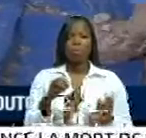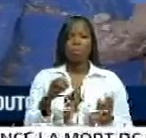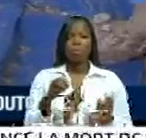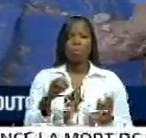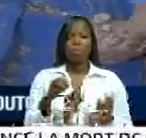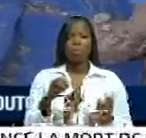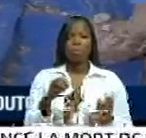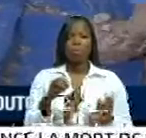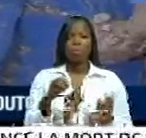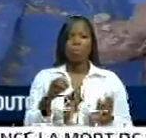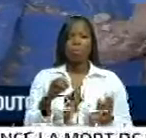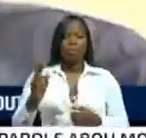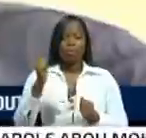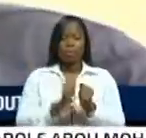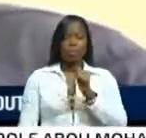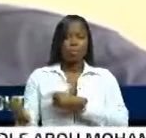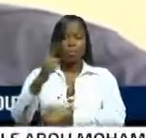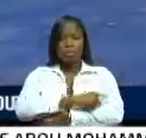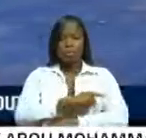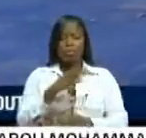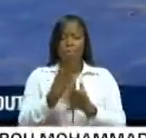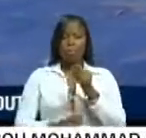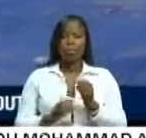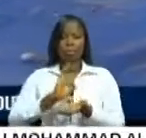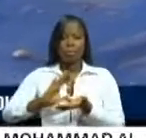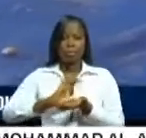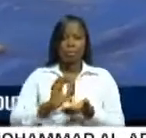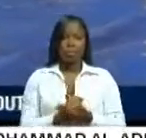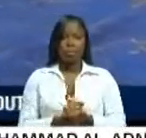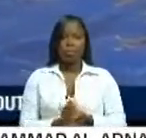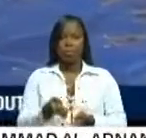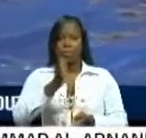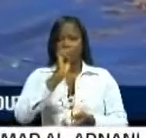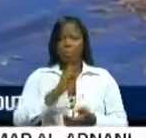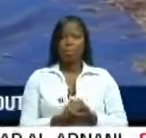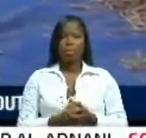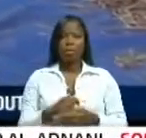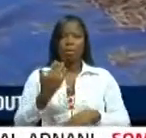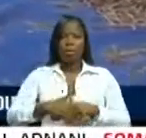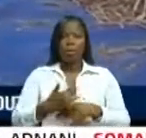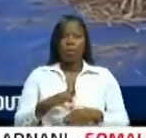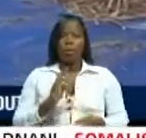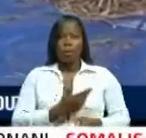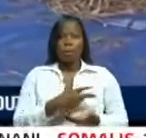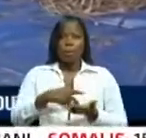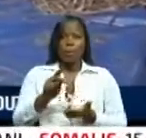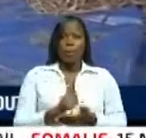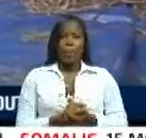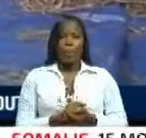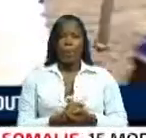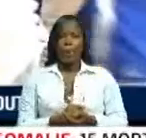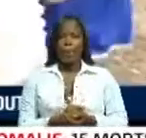sont utilisées quotidiennement sans compter l'eau pour abreuver les motos le pain que nous achetons le foin